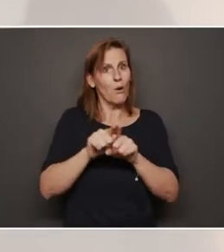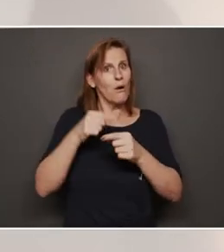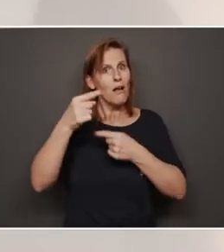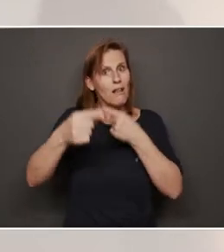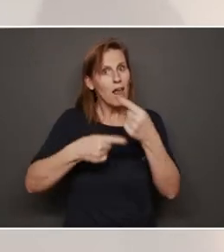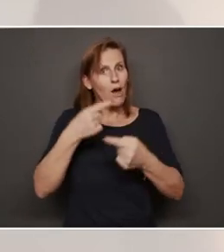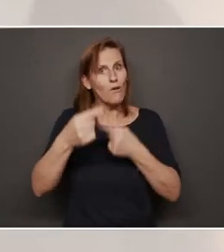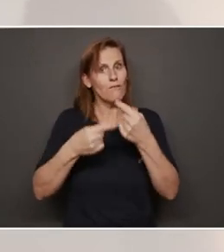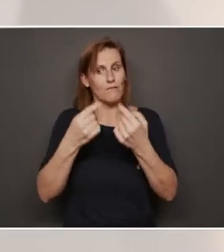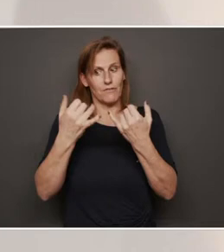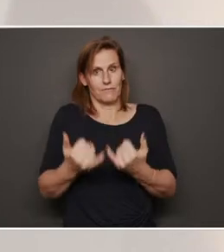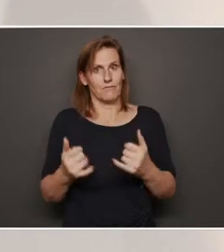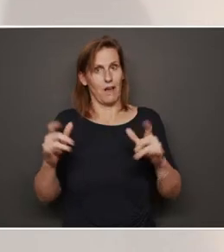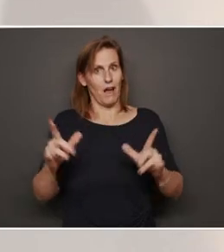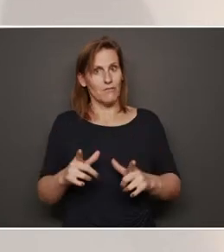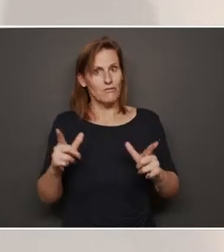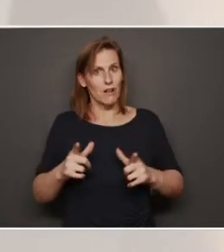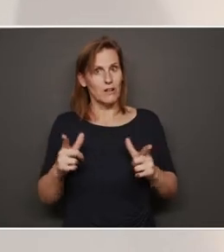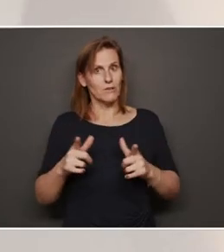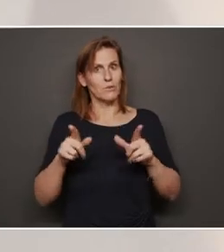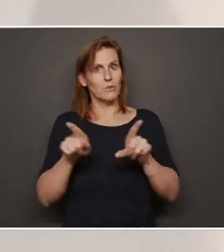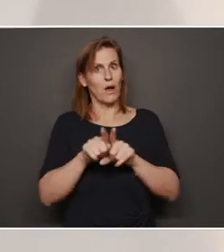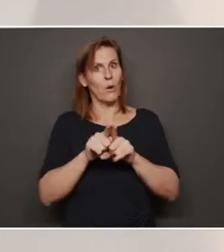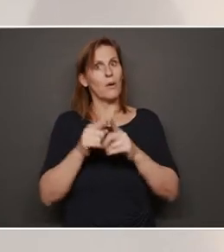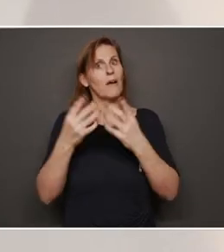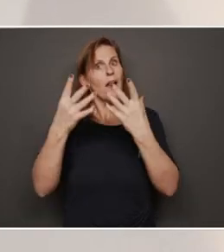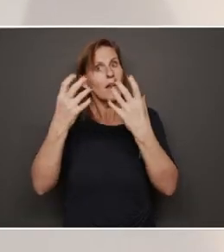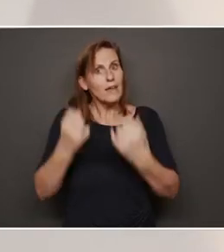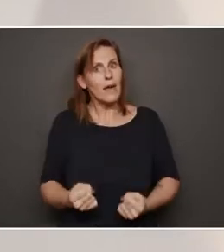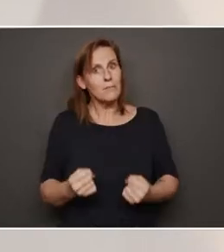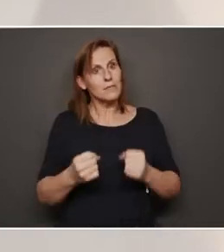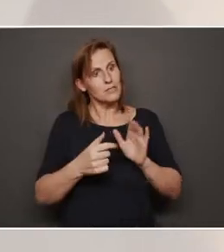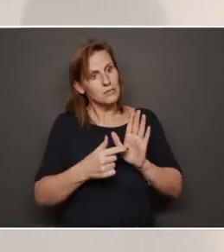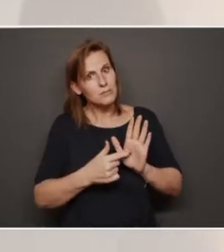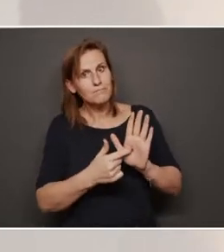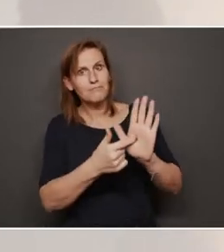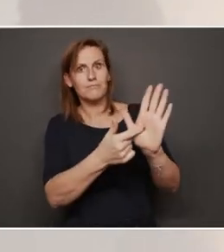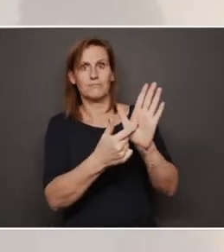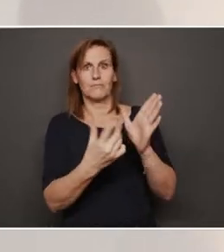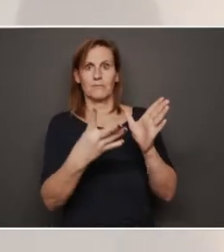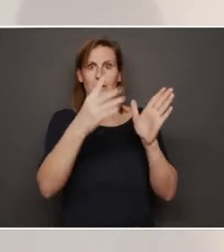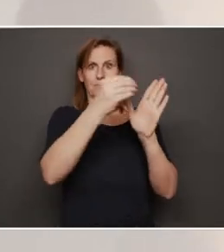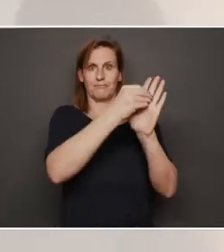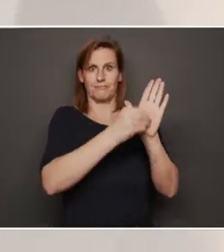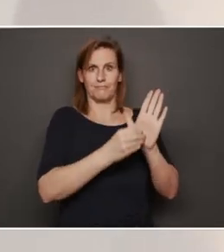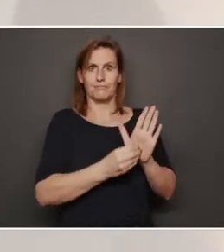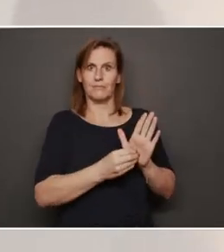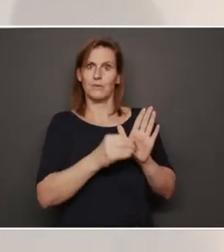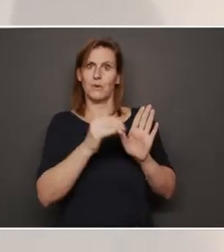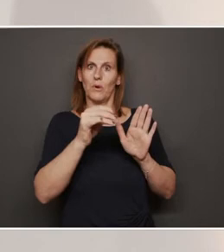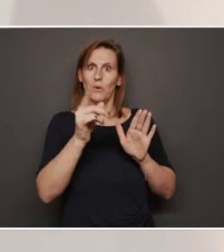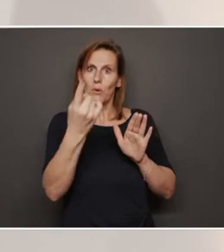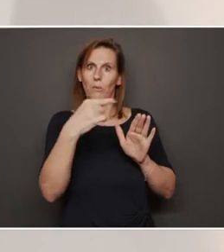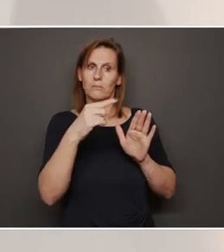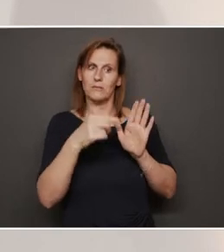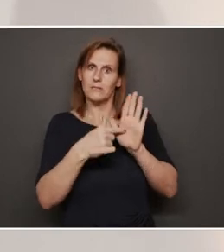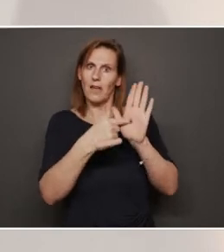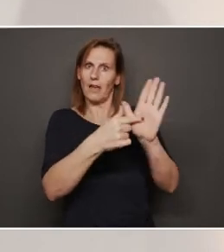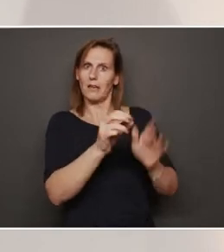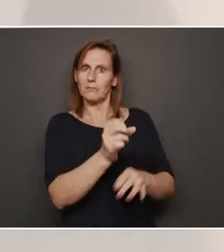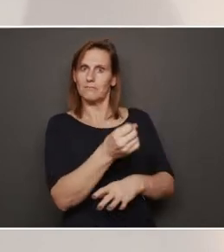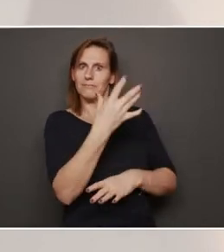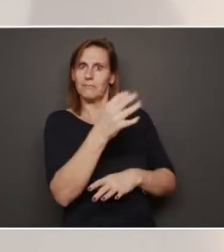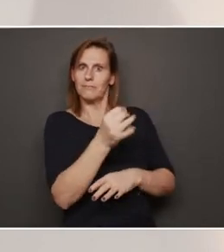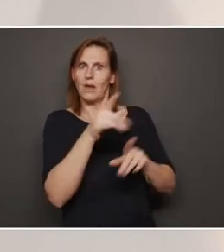der Veranstaltung das Ergebnis Ihrer Teilnahme einblenden und werden sehen,